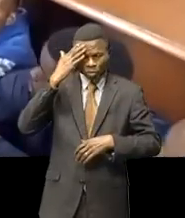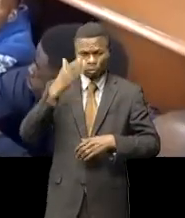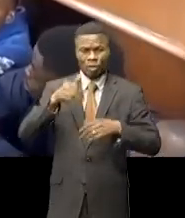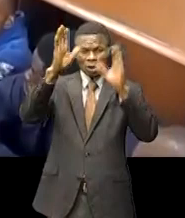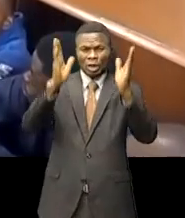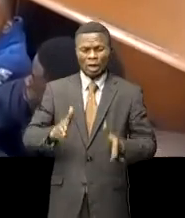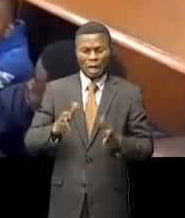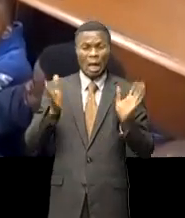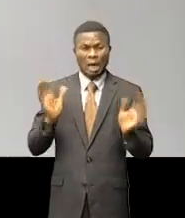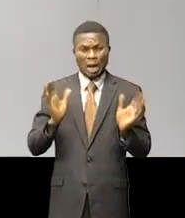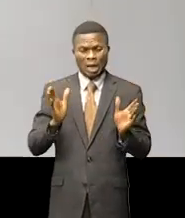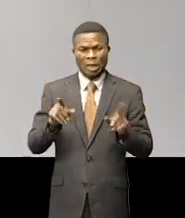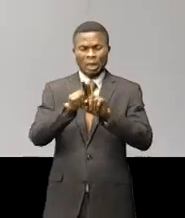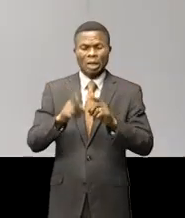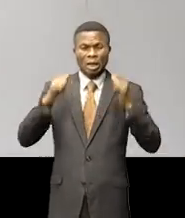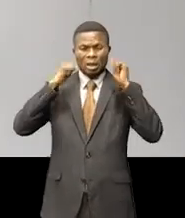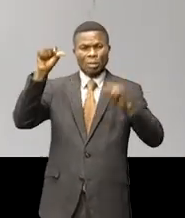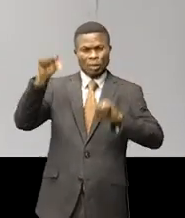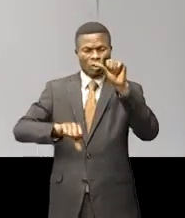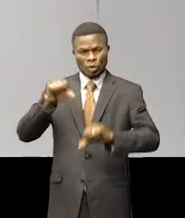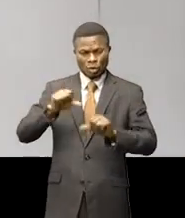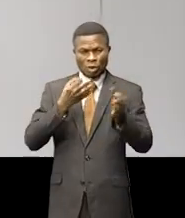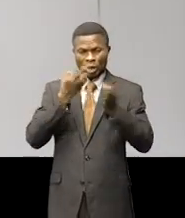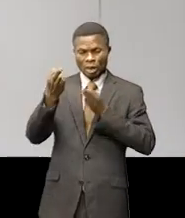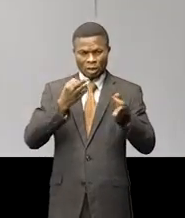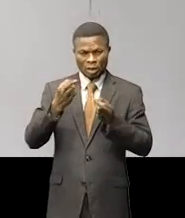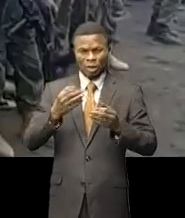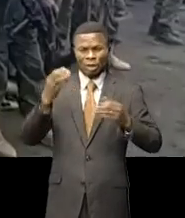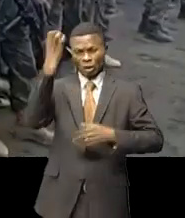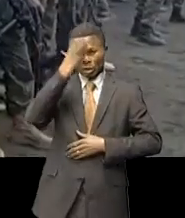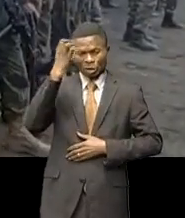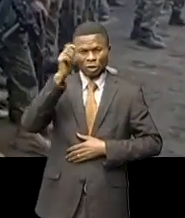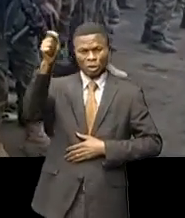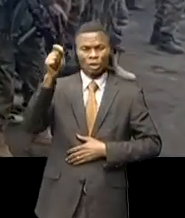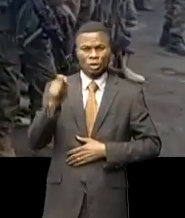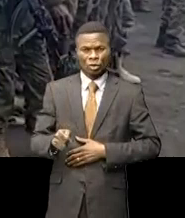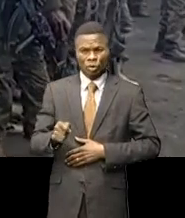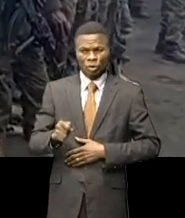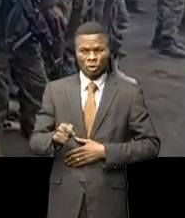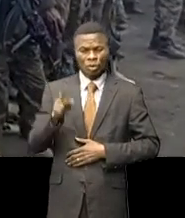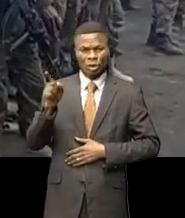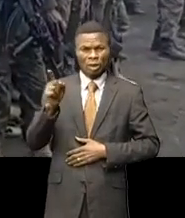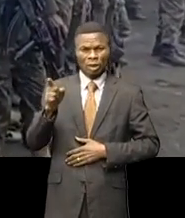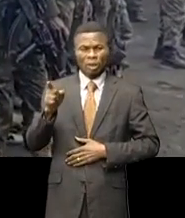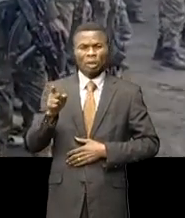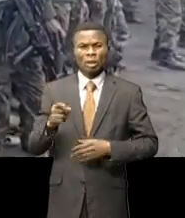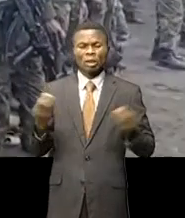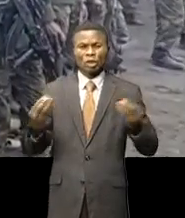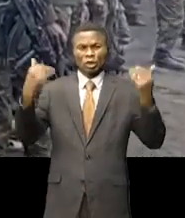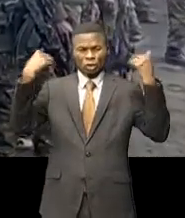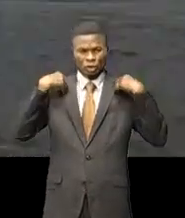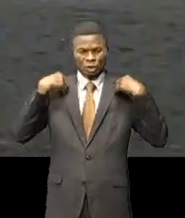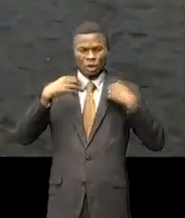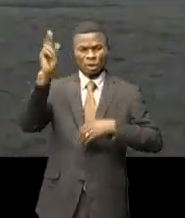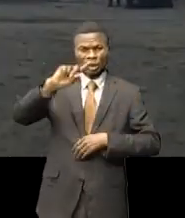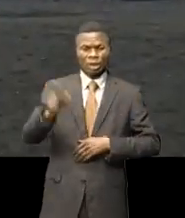étrangers suspects et les malfrats, comme nous l'explique ici le général des brigades Chinkobo Guilin, commandant de la